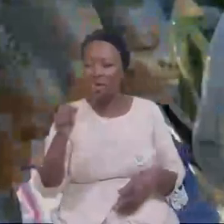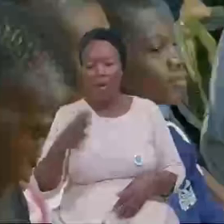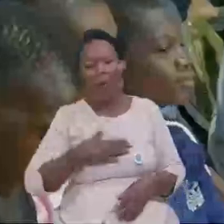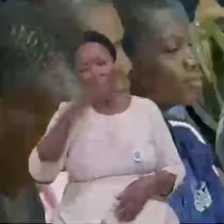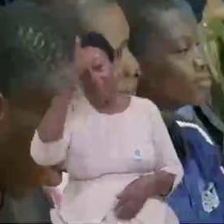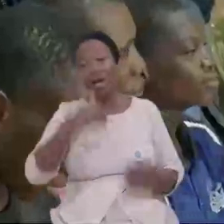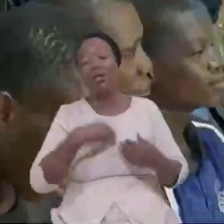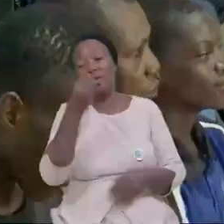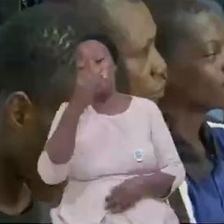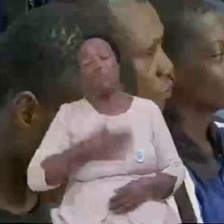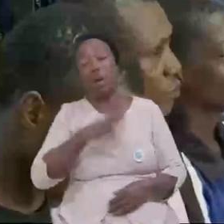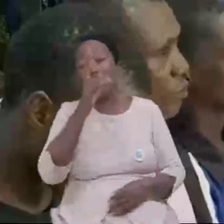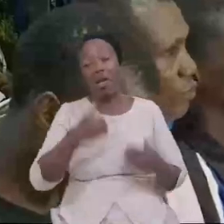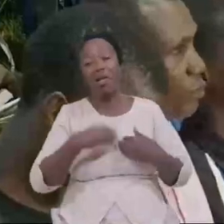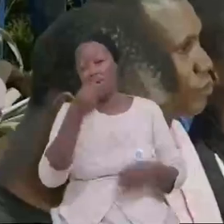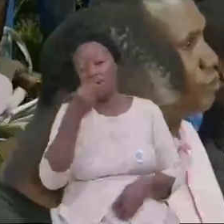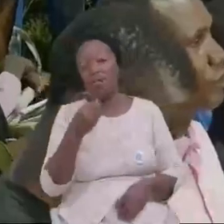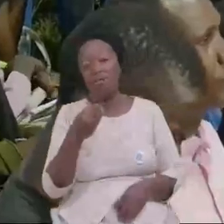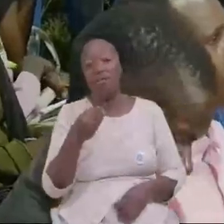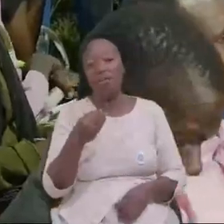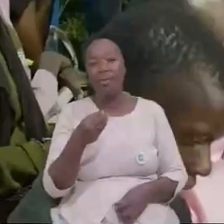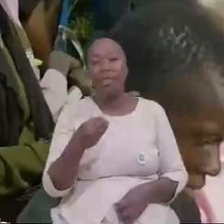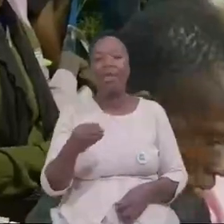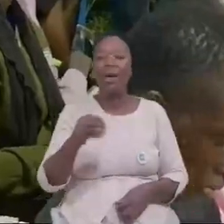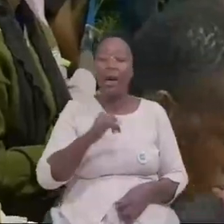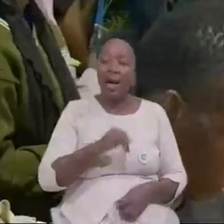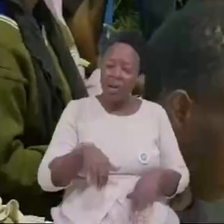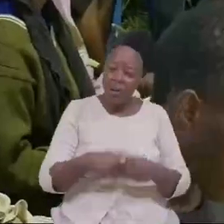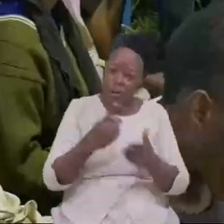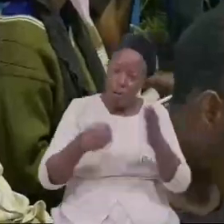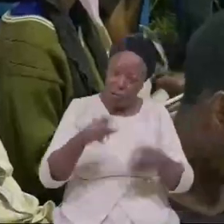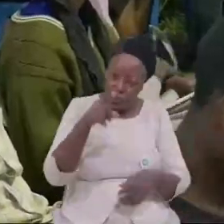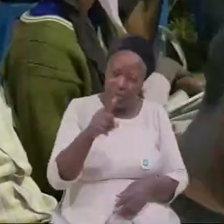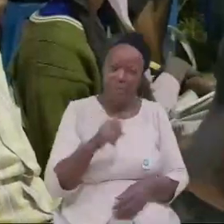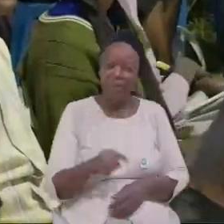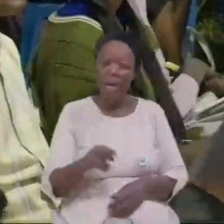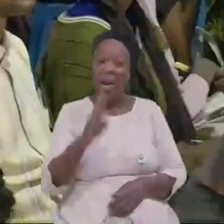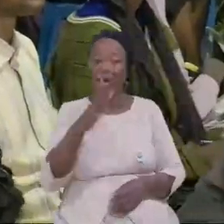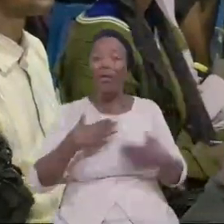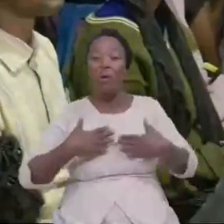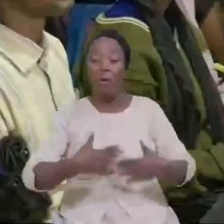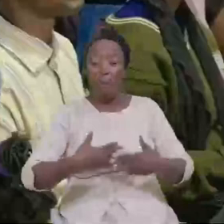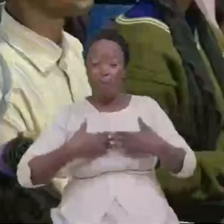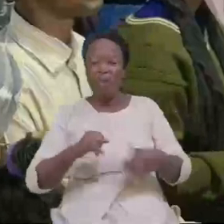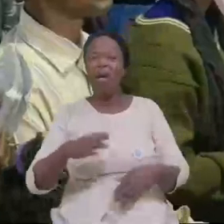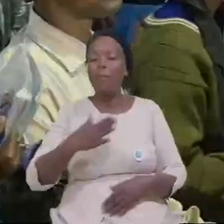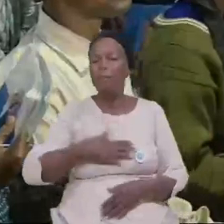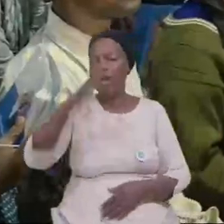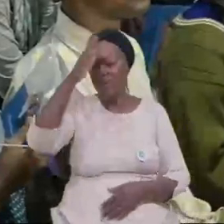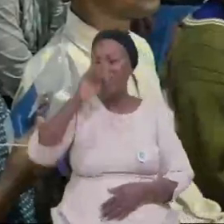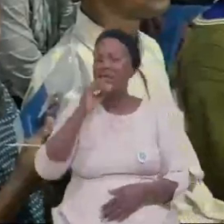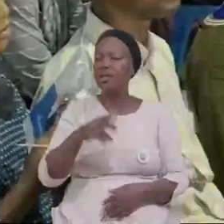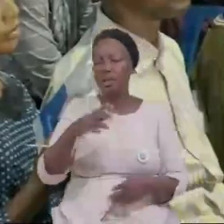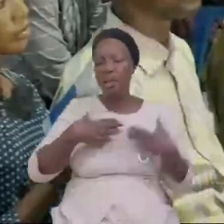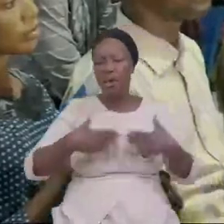mangé, maman a mangé. Donc, et toi-même, est-ce que tu respires? Mon papa respire,